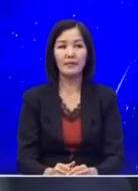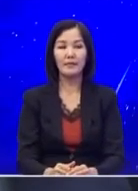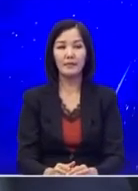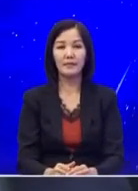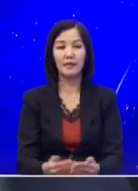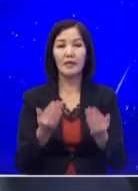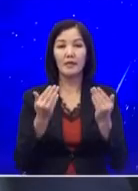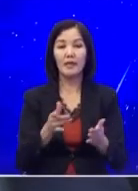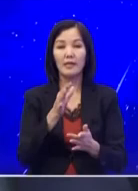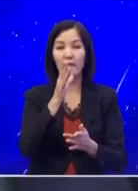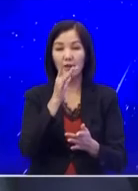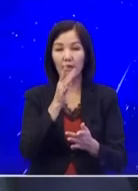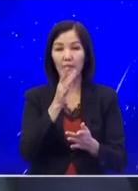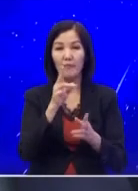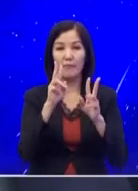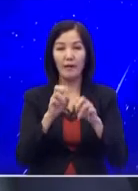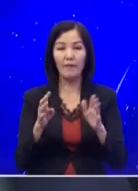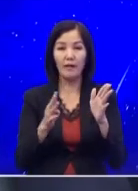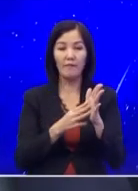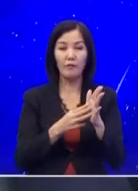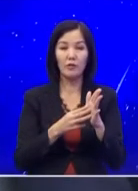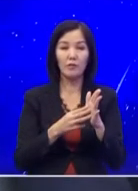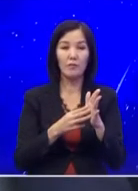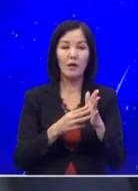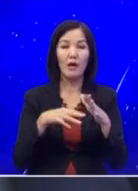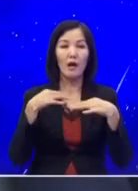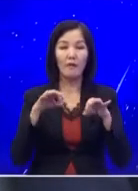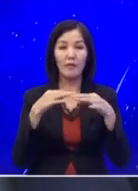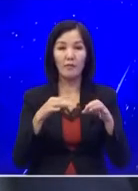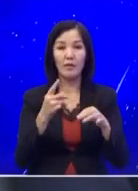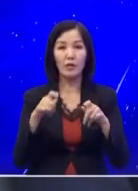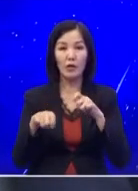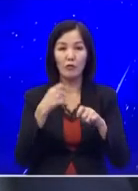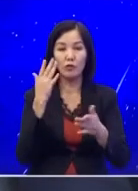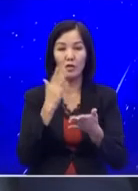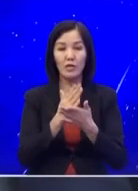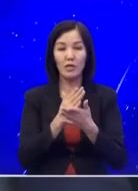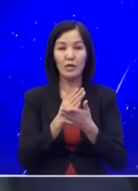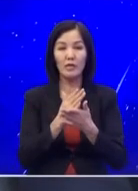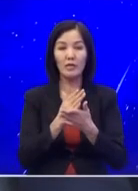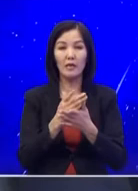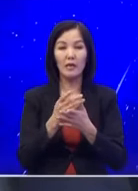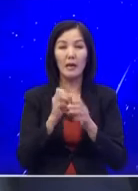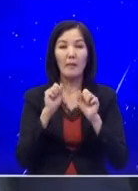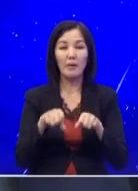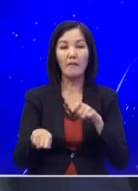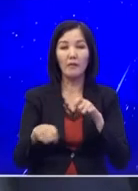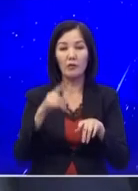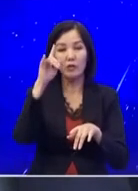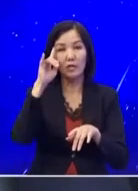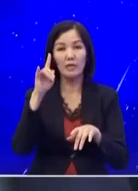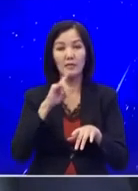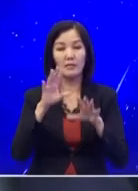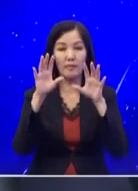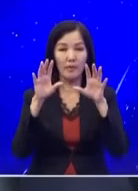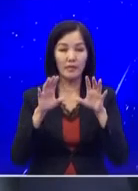На данный момент нами уже проверены 8 автомобилей. Выявлено одно нарушение. Согласно Кодексу об административных правонарушениях Республики Казахстан,